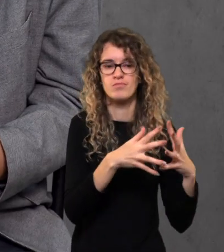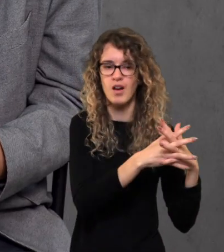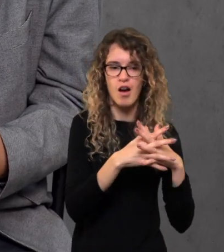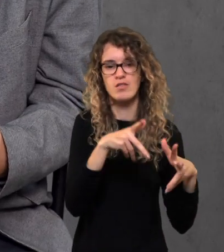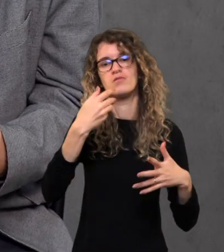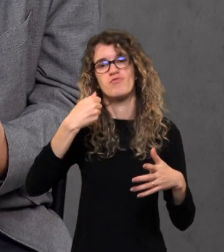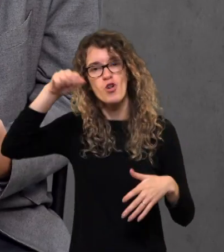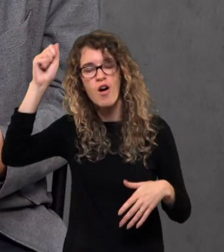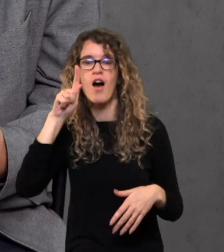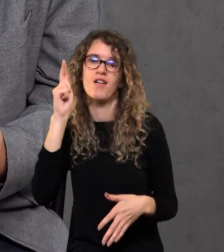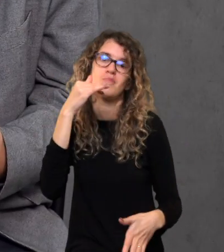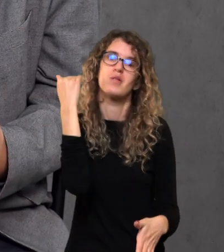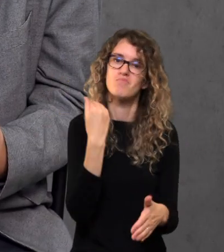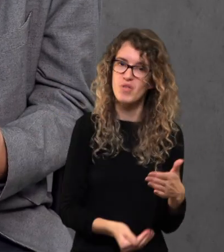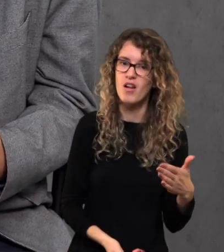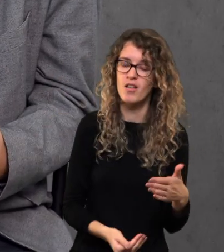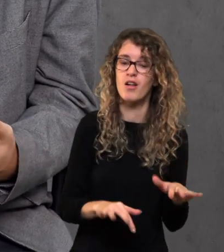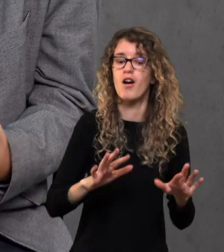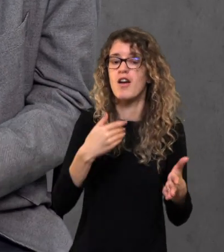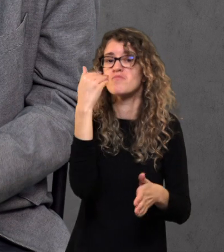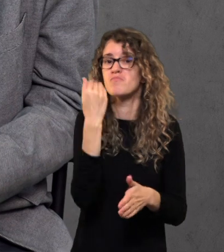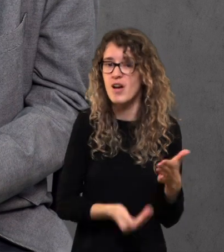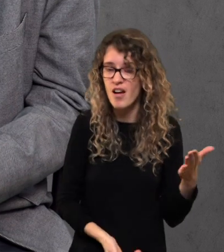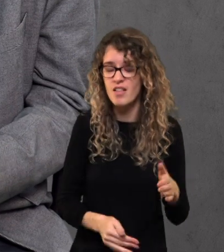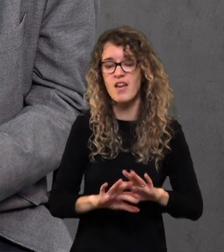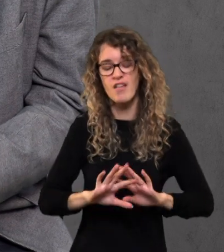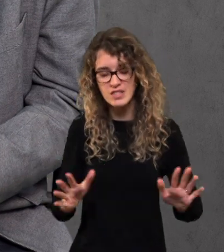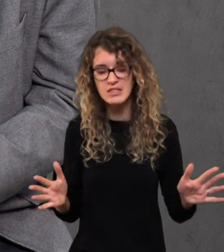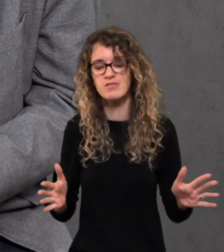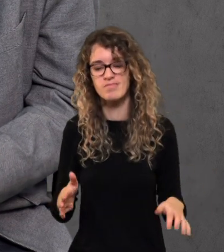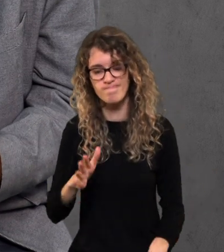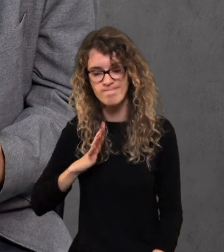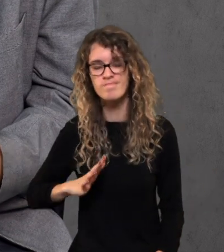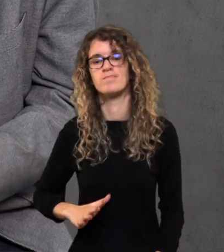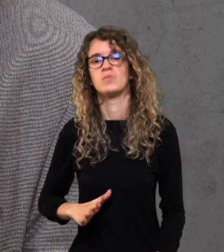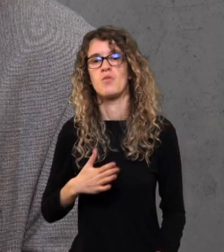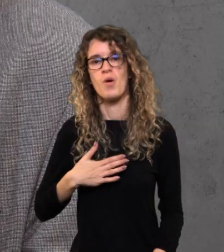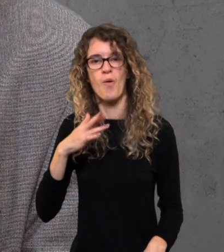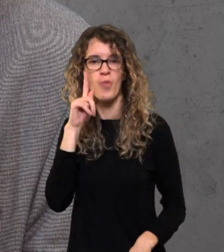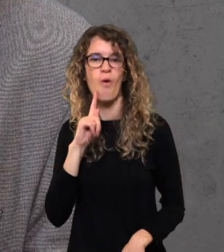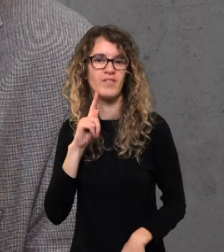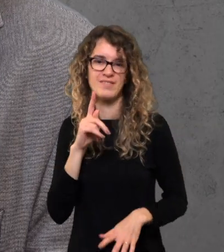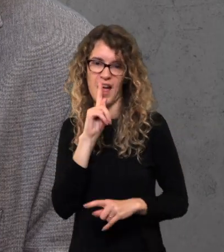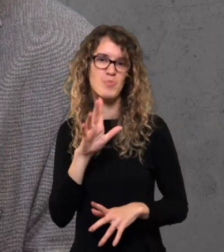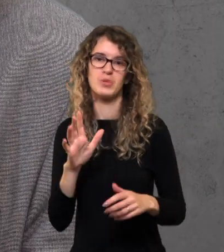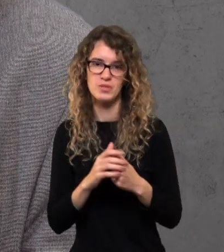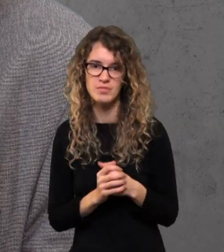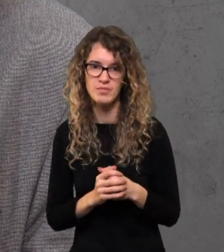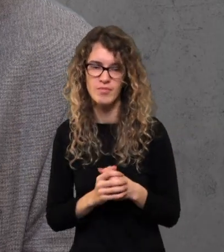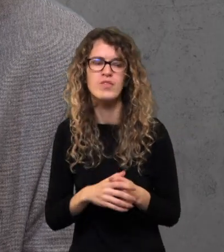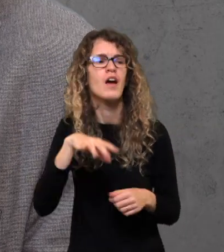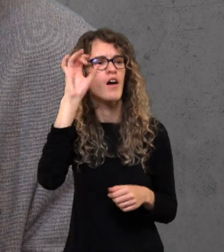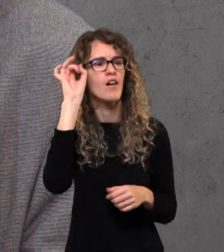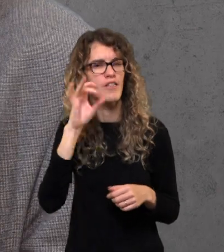tarės, nu, jeigu norės priversti Ukrainą laimėti arba karą, arba grįčiausiai jisai praloš ir teks, na, susitaikyti, kad jo valia nebus